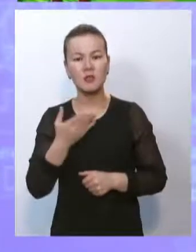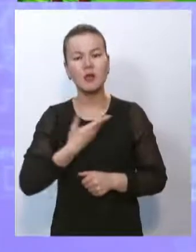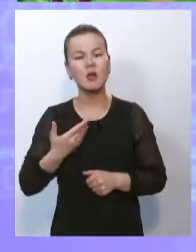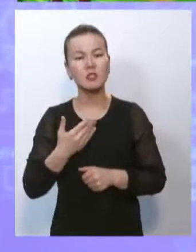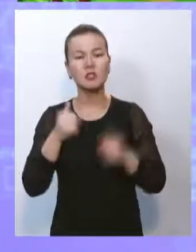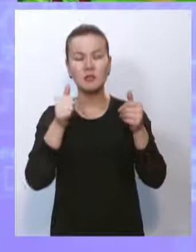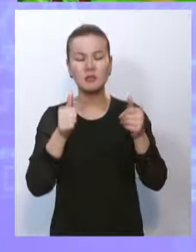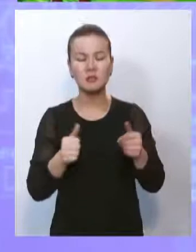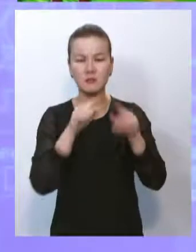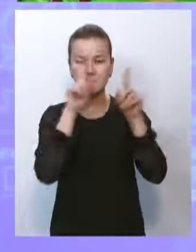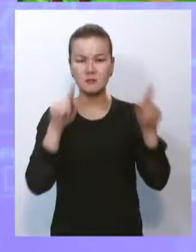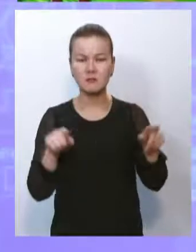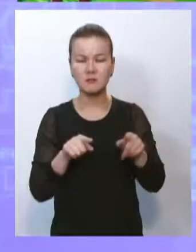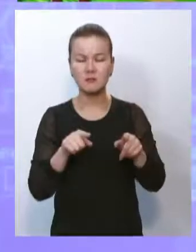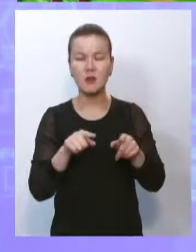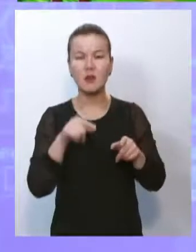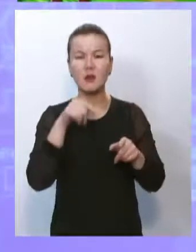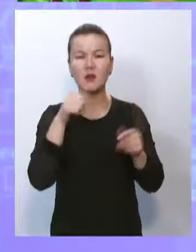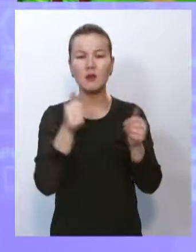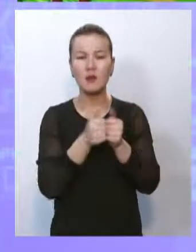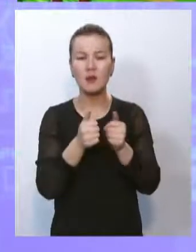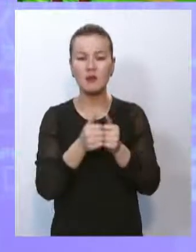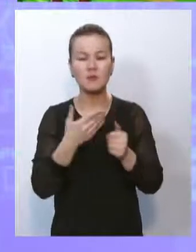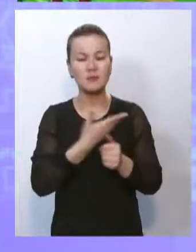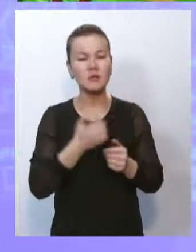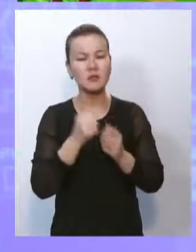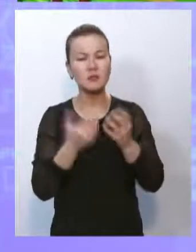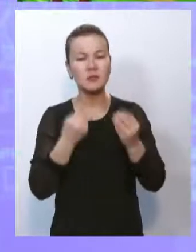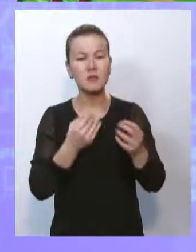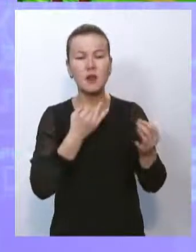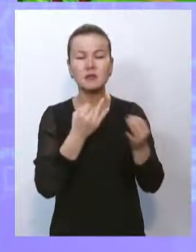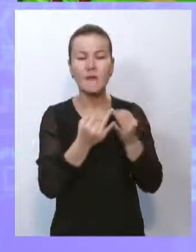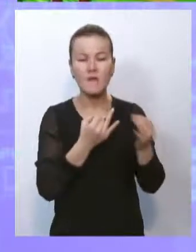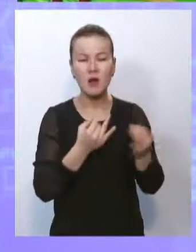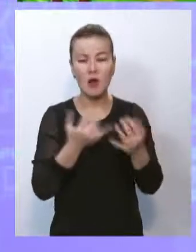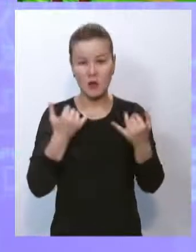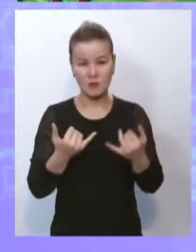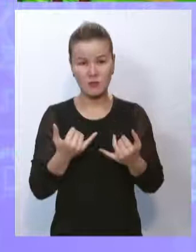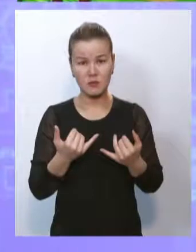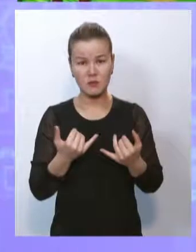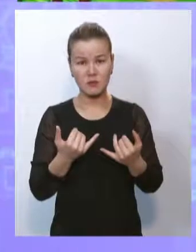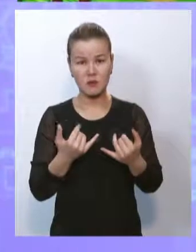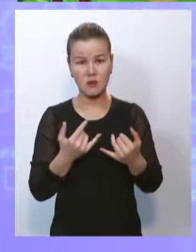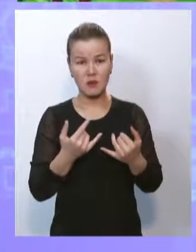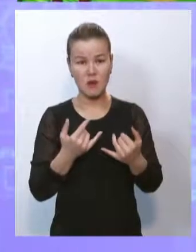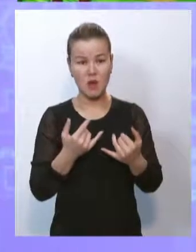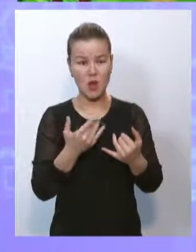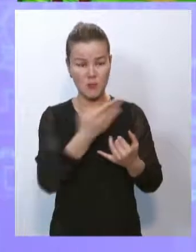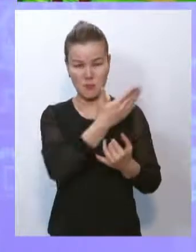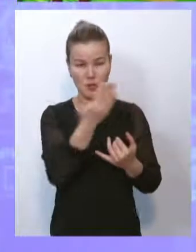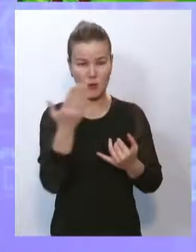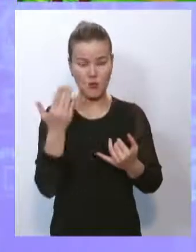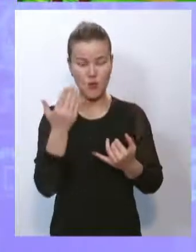смотрели друг на друга разговаривали а теперь передо мной висят